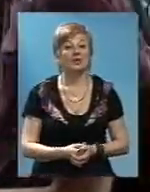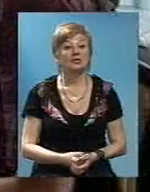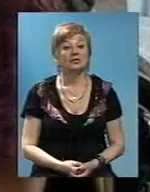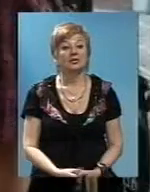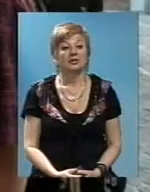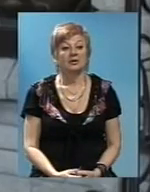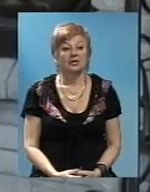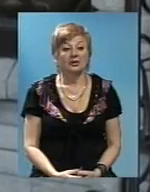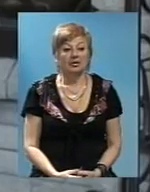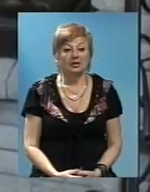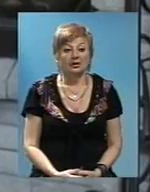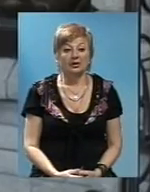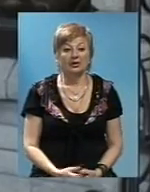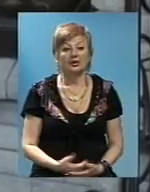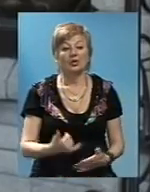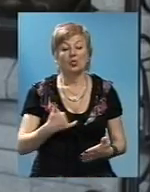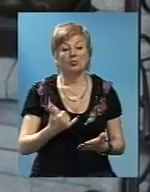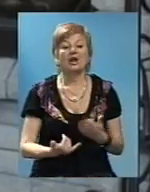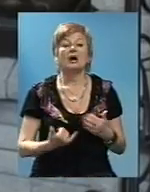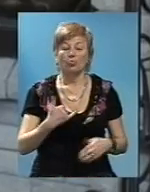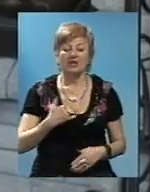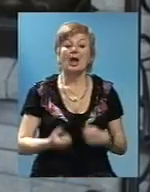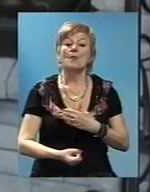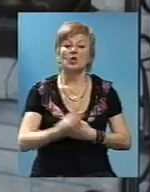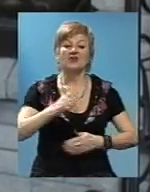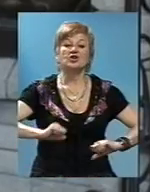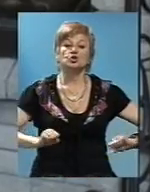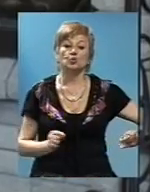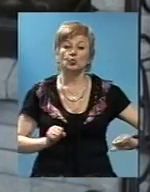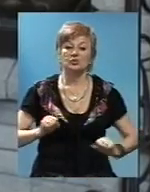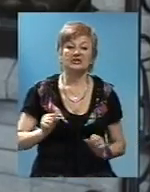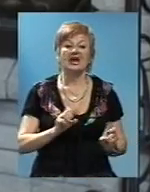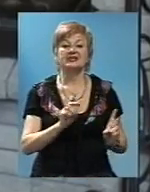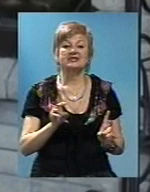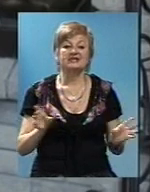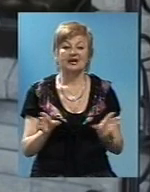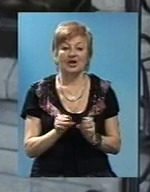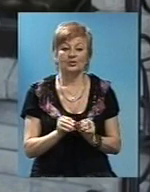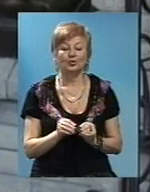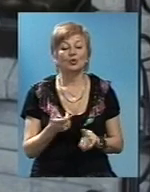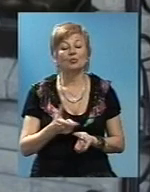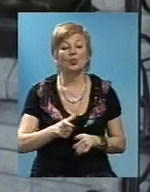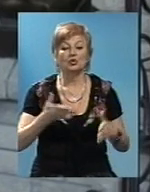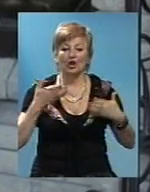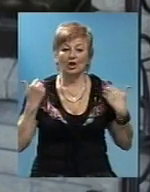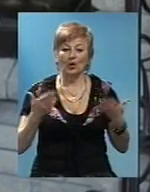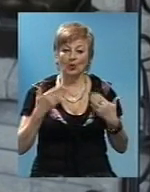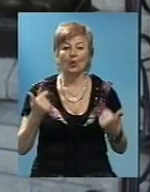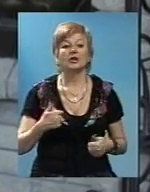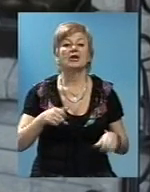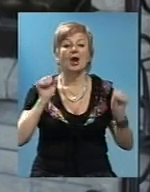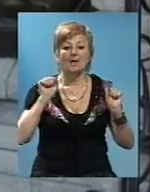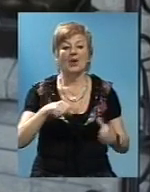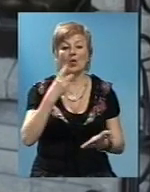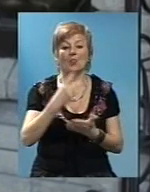Сорока. У мене от друзі появились, от друзья, с которыми мне очень легко, и я могу